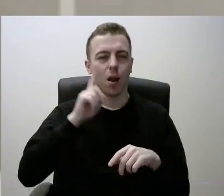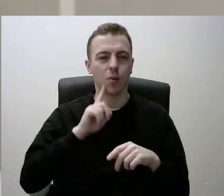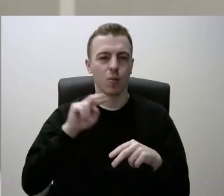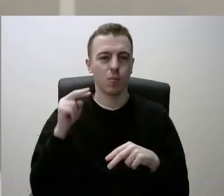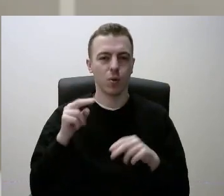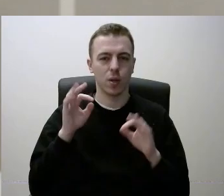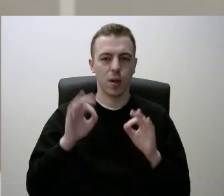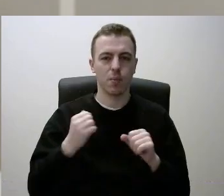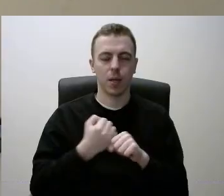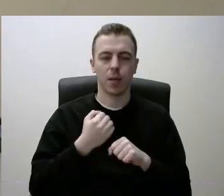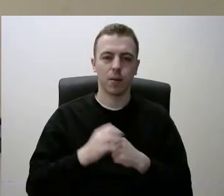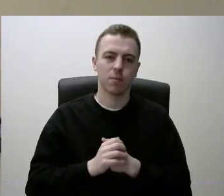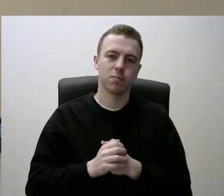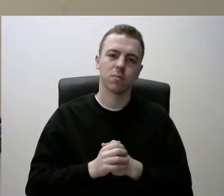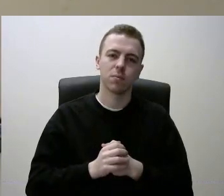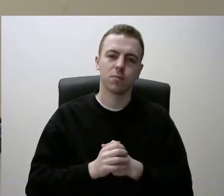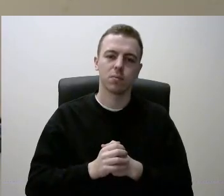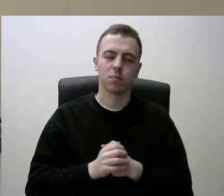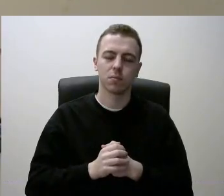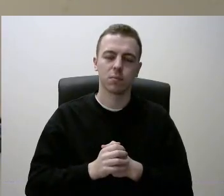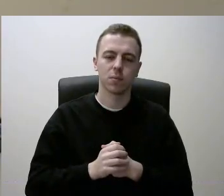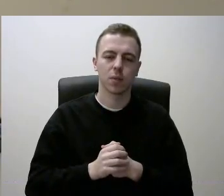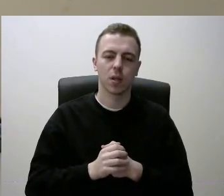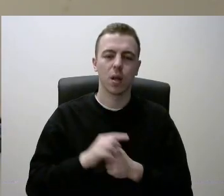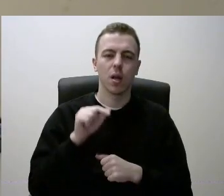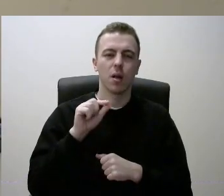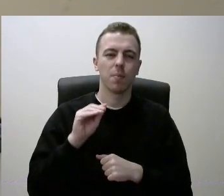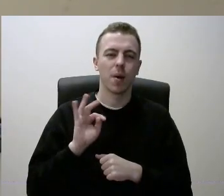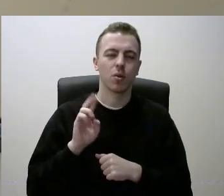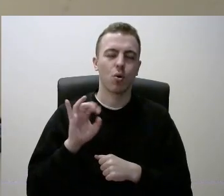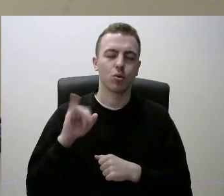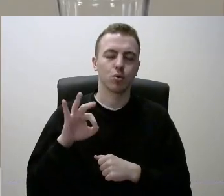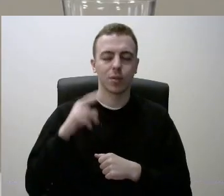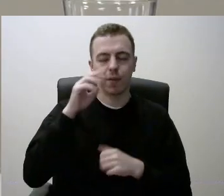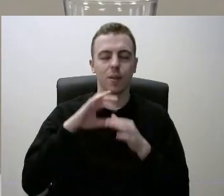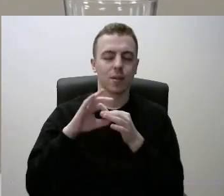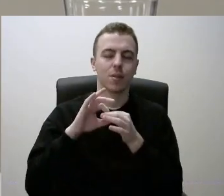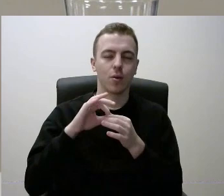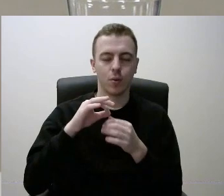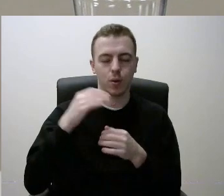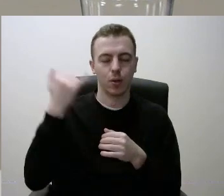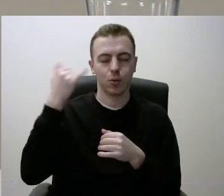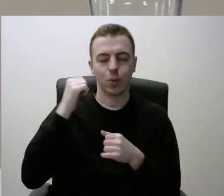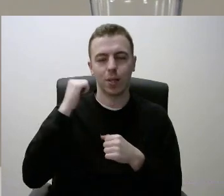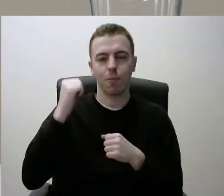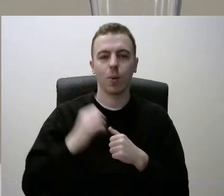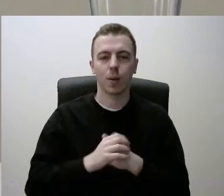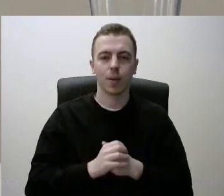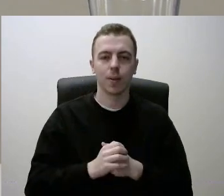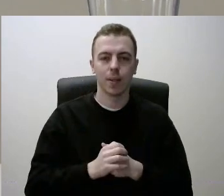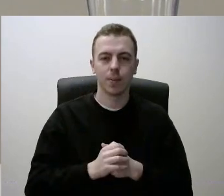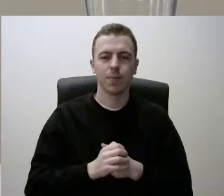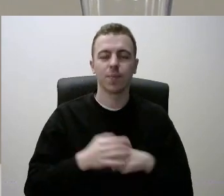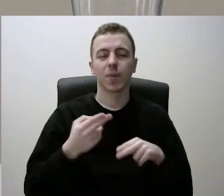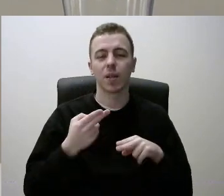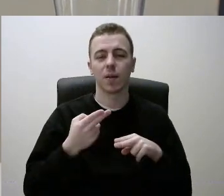lankstumo tikrai pasigendu. Audrius Petrošius, Tėvynės sąjunga, Krikščionys demokratai. Na, principinis sprendimas vis dėlto ir turėtų